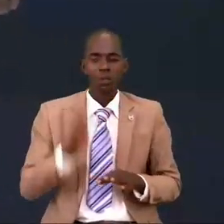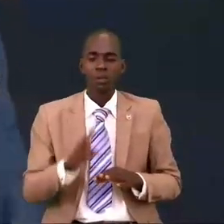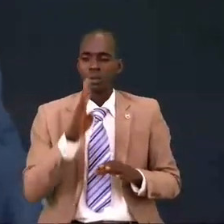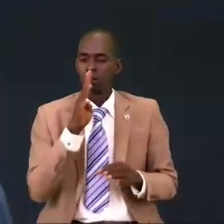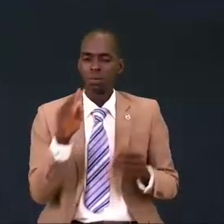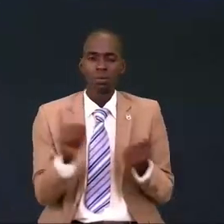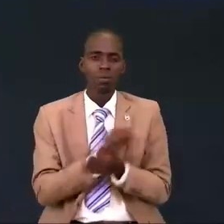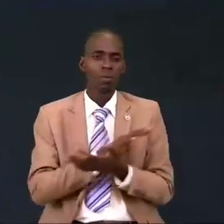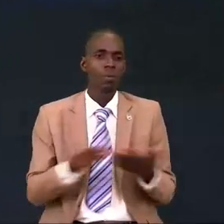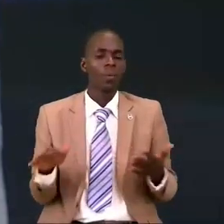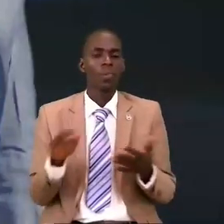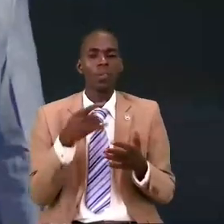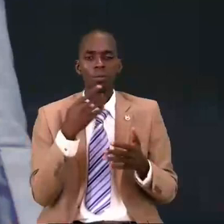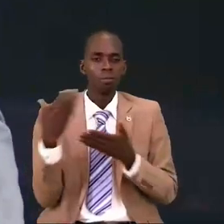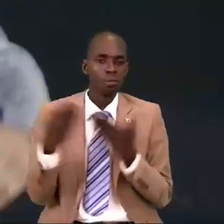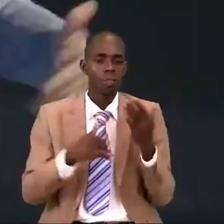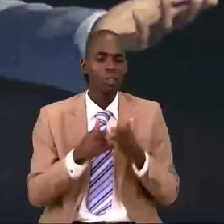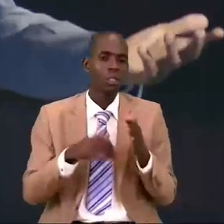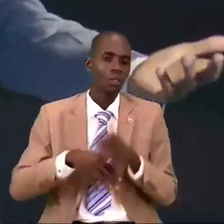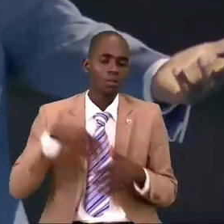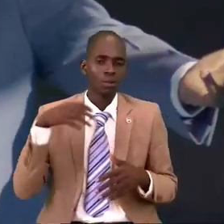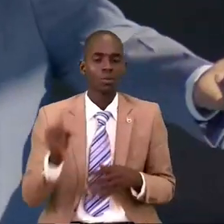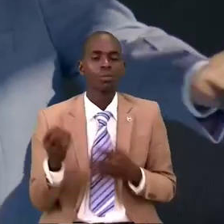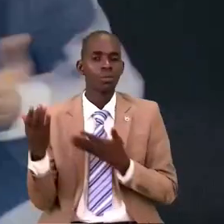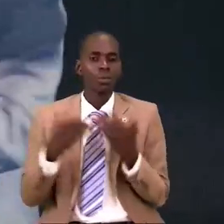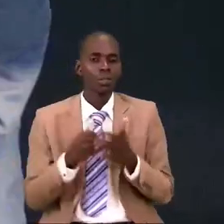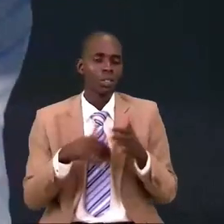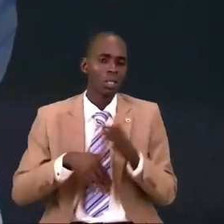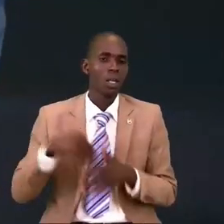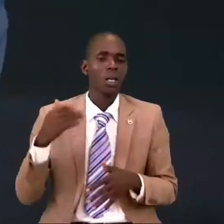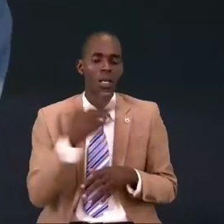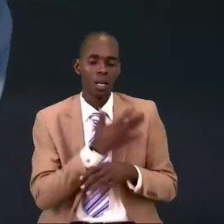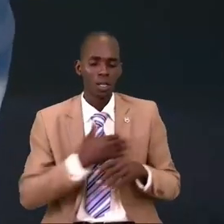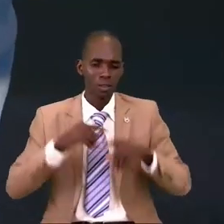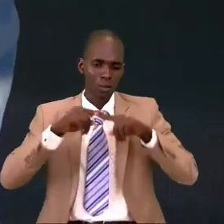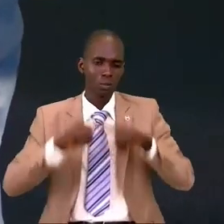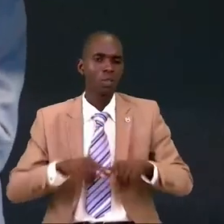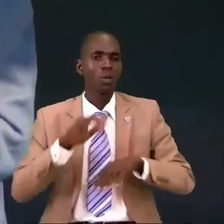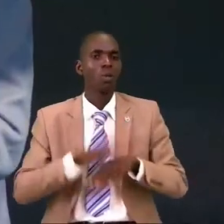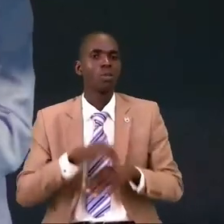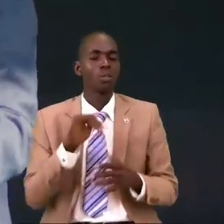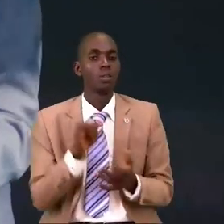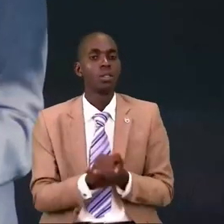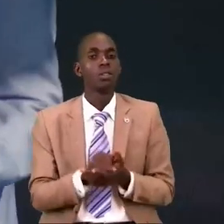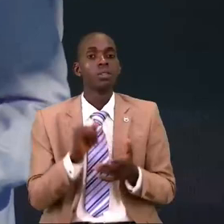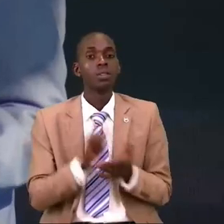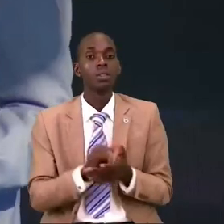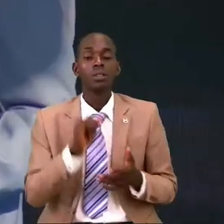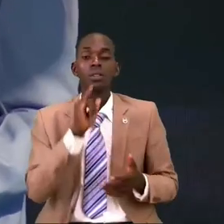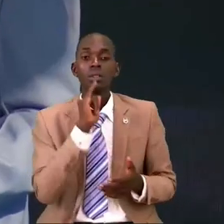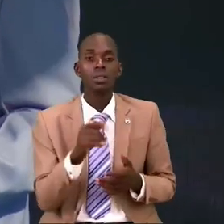médite-en. C'est pourquoi il dit que ce livre de la loi, regarde les promesses